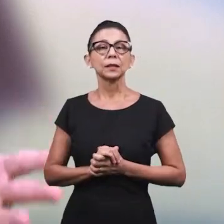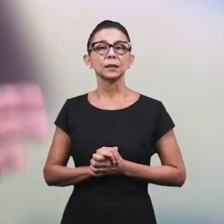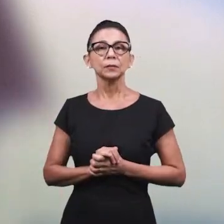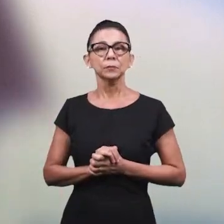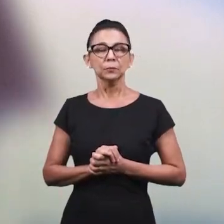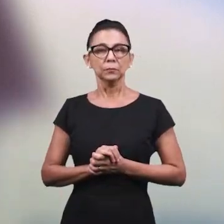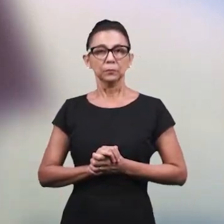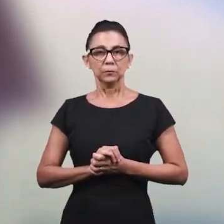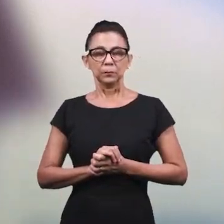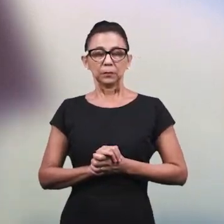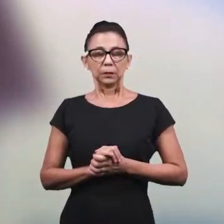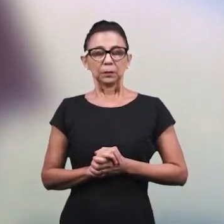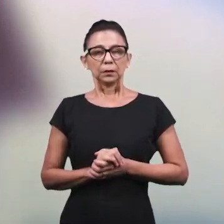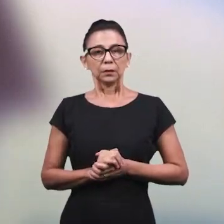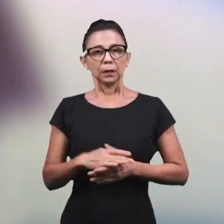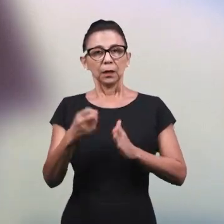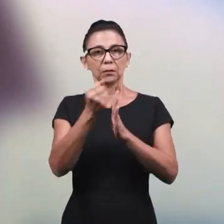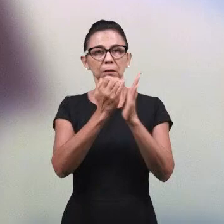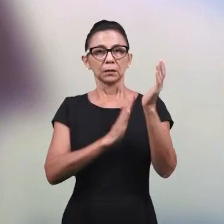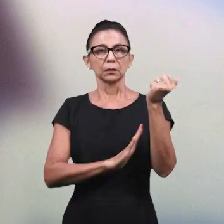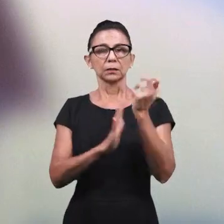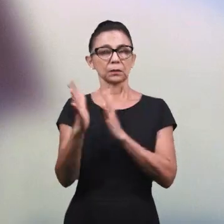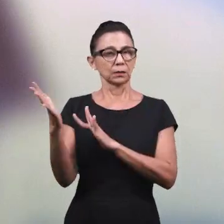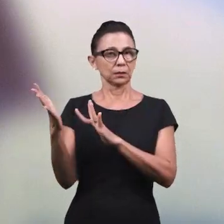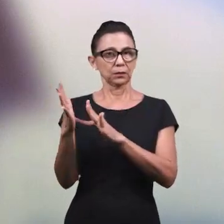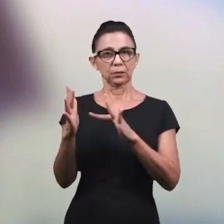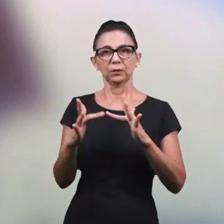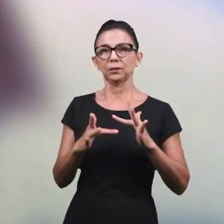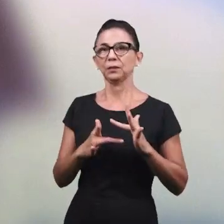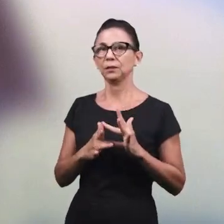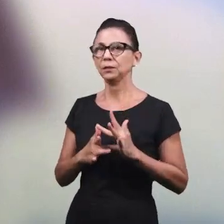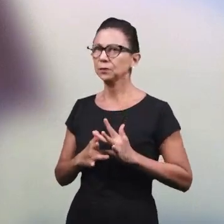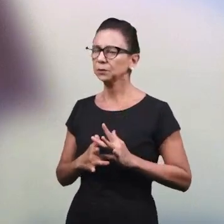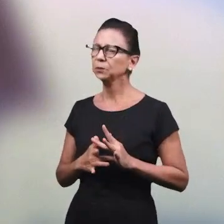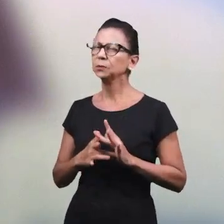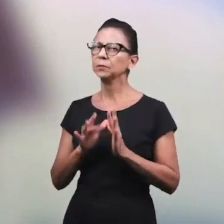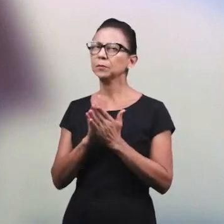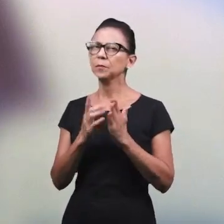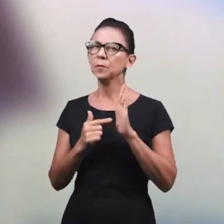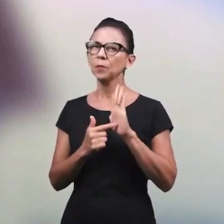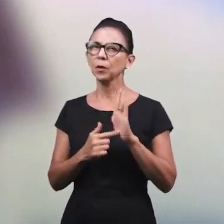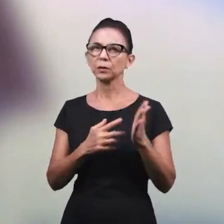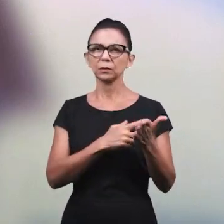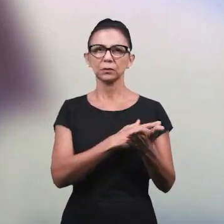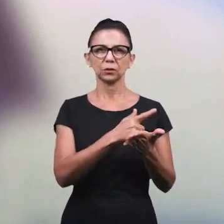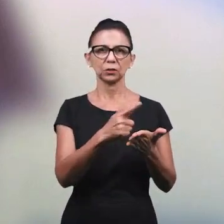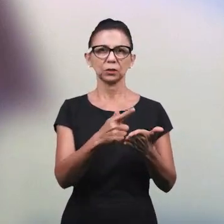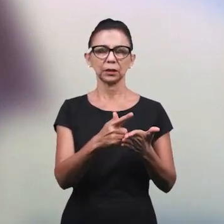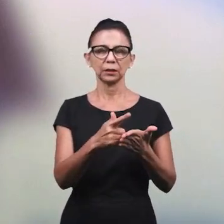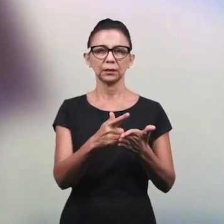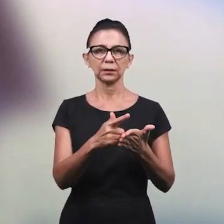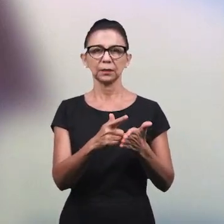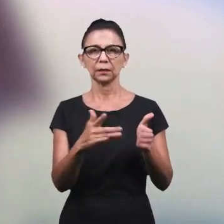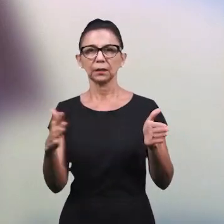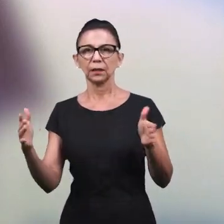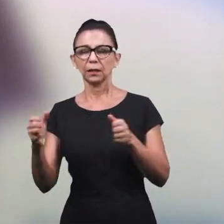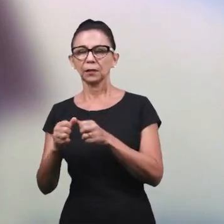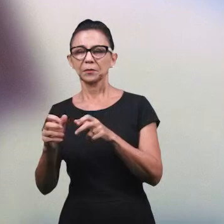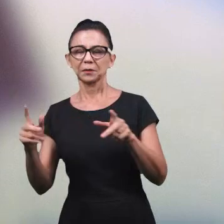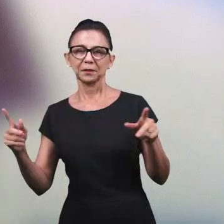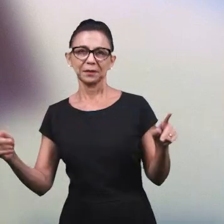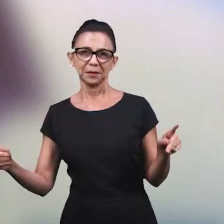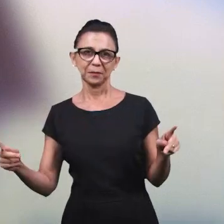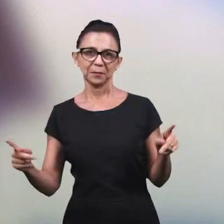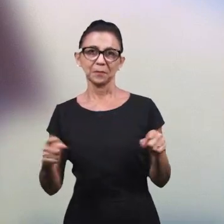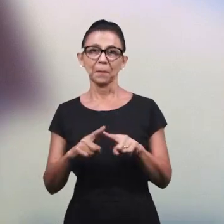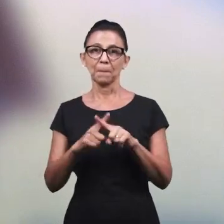doctrine est enseignée dans la Bible, de Genèse à Apocalypse. Mais c'est un mystère, c'est un secret révélé par le